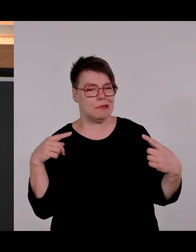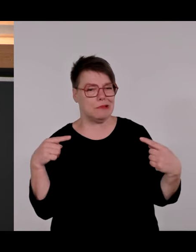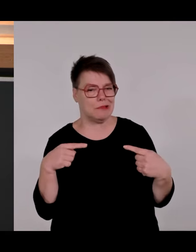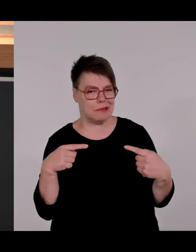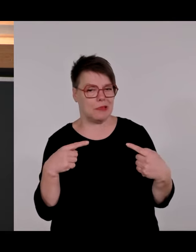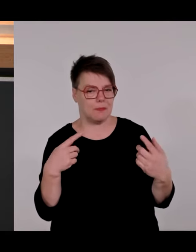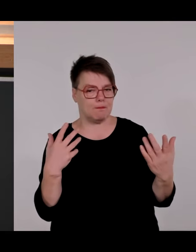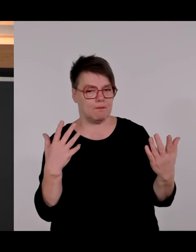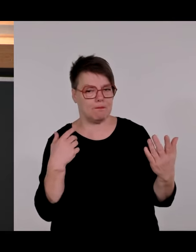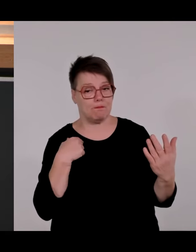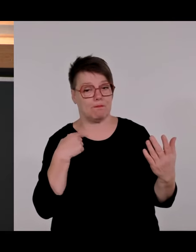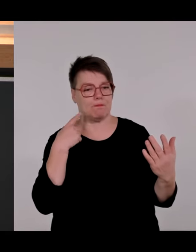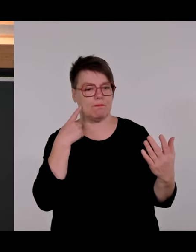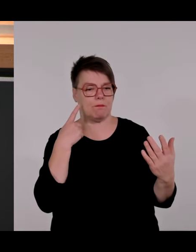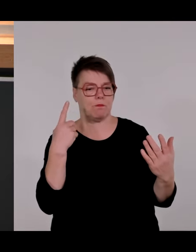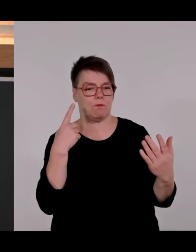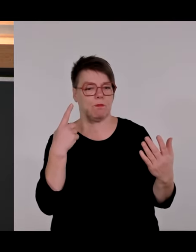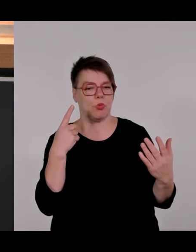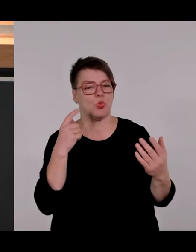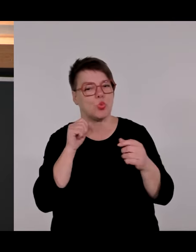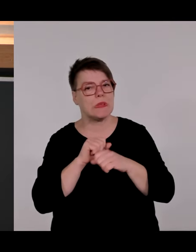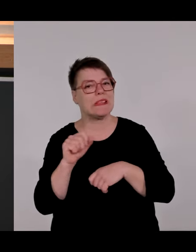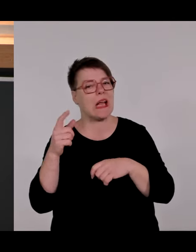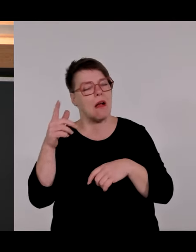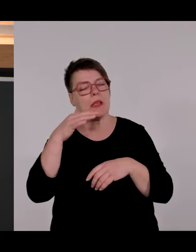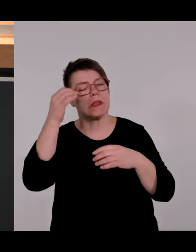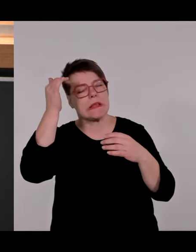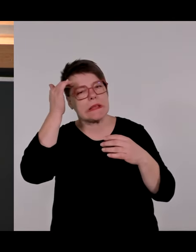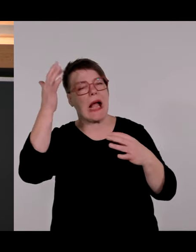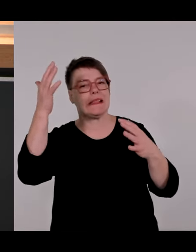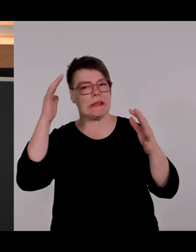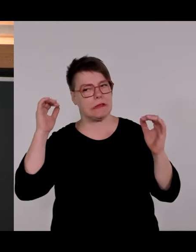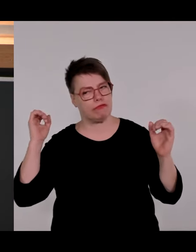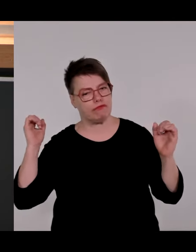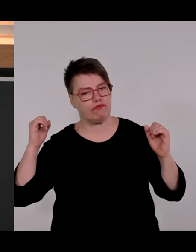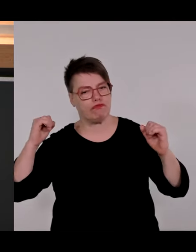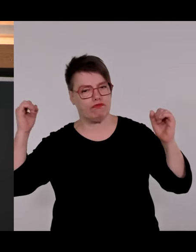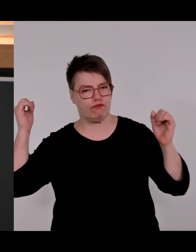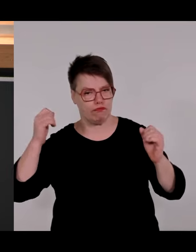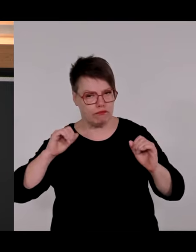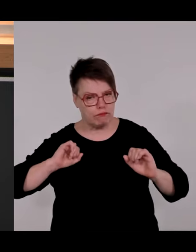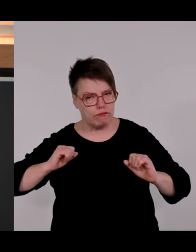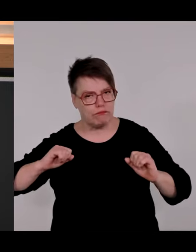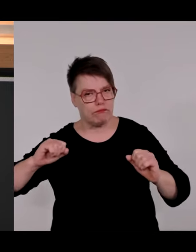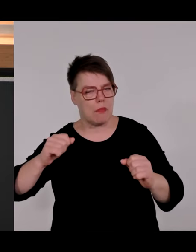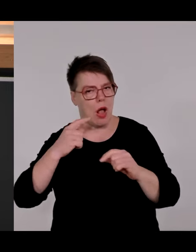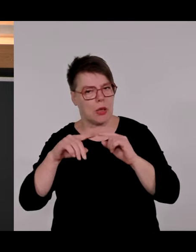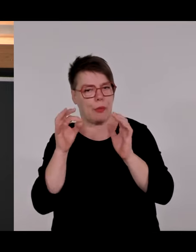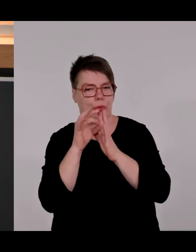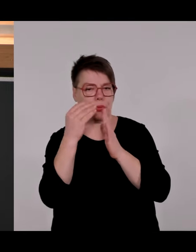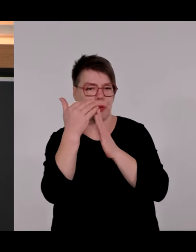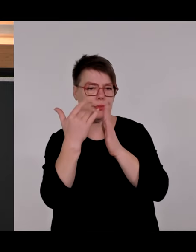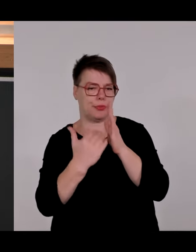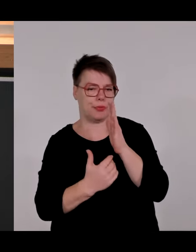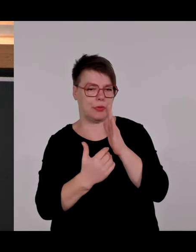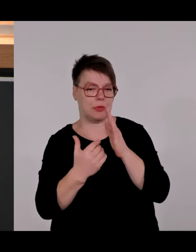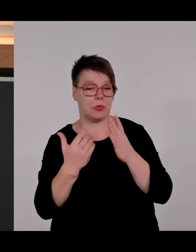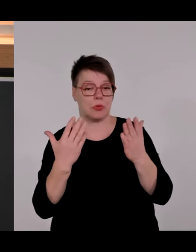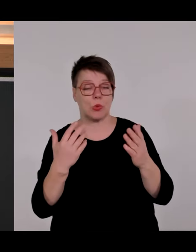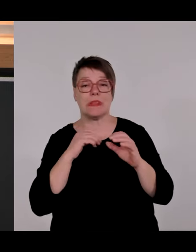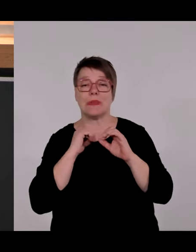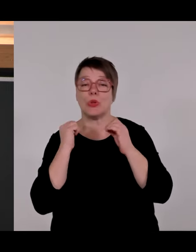Kollegen. Und in diesem Zusammenhang will ich ausdrücklich auch den Bezirk Mitte erwähnen. Denn